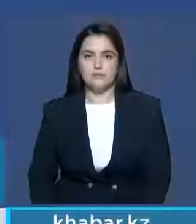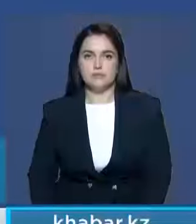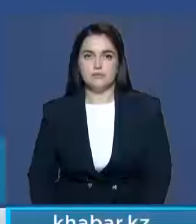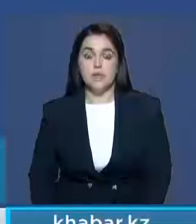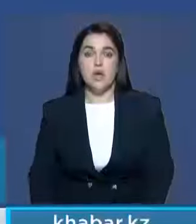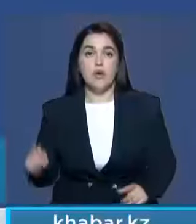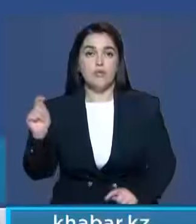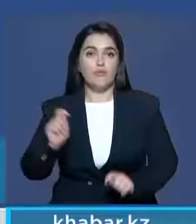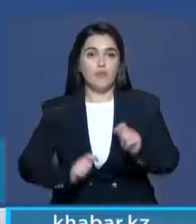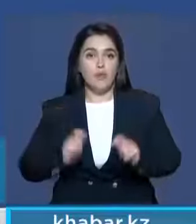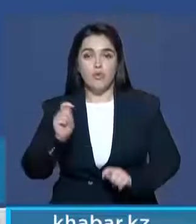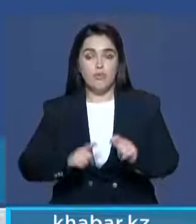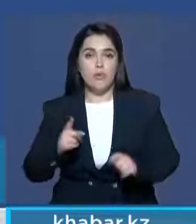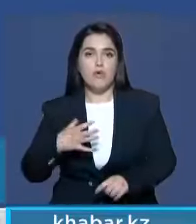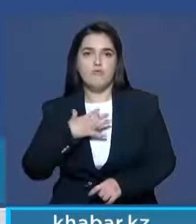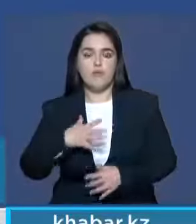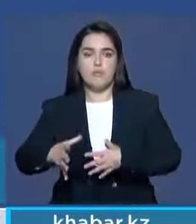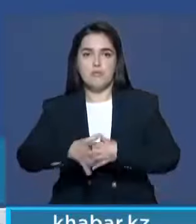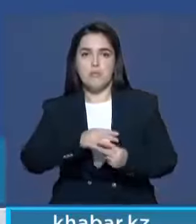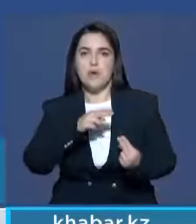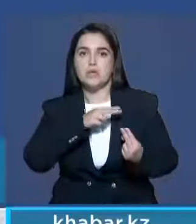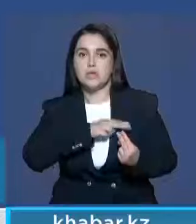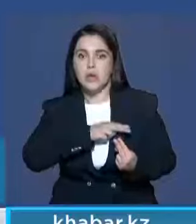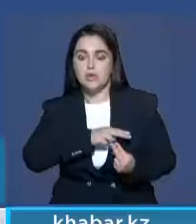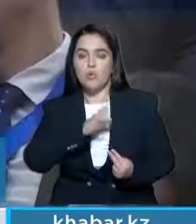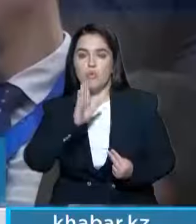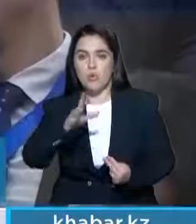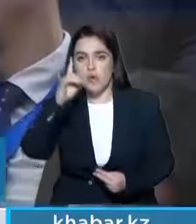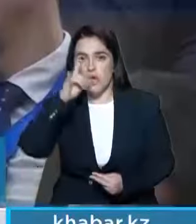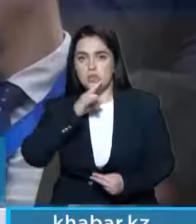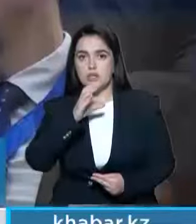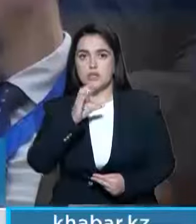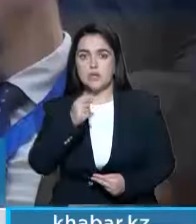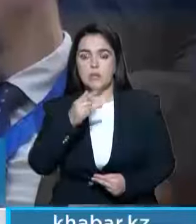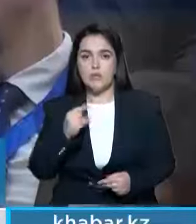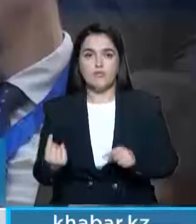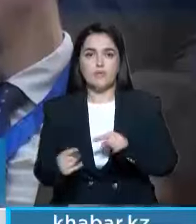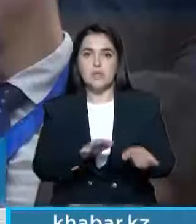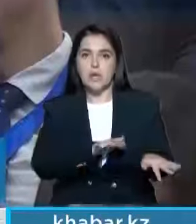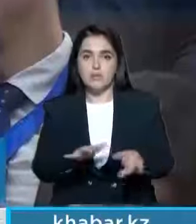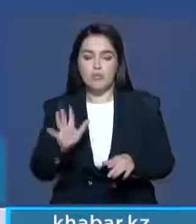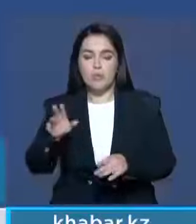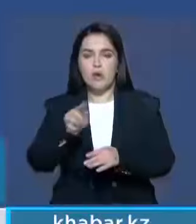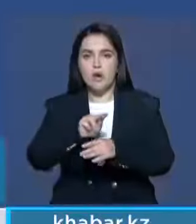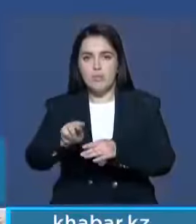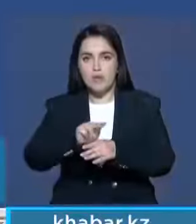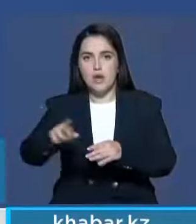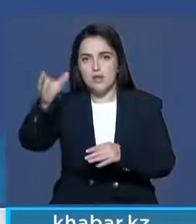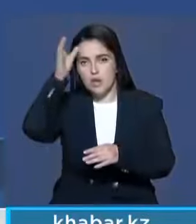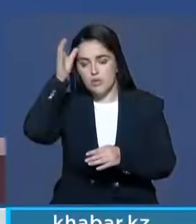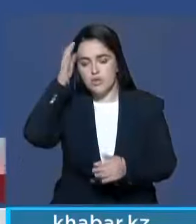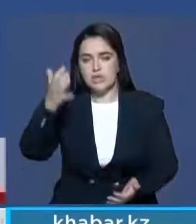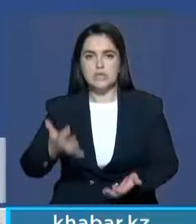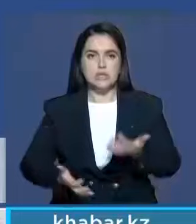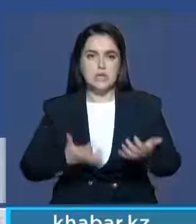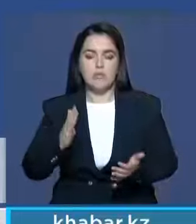Сегодняшний форум является важной вехой в нашем сотрудничестве. Он призван вывести казахско-сингапурское взаимодействие в сфере образования и научных исследований на